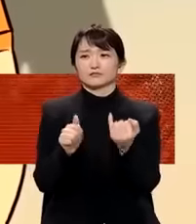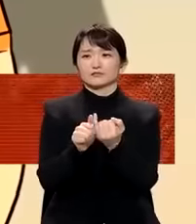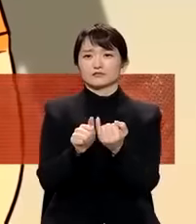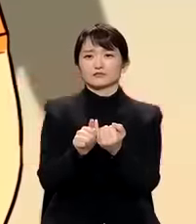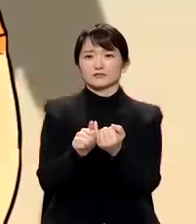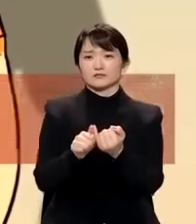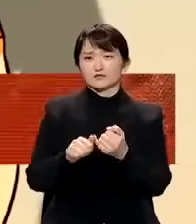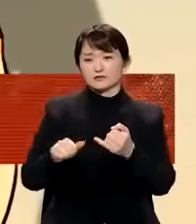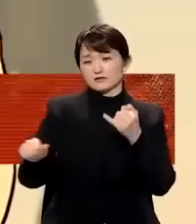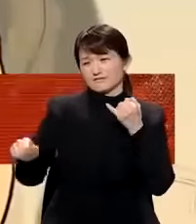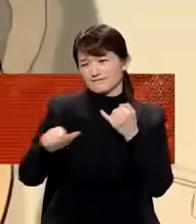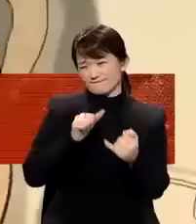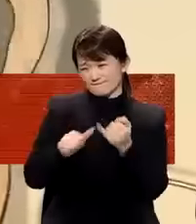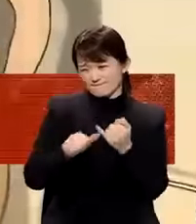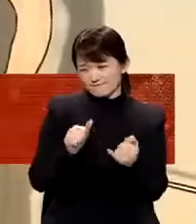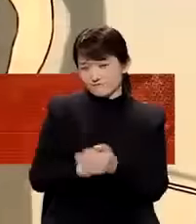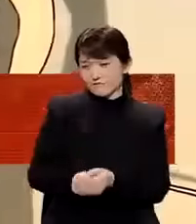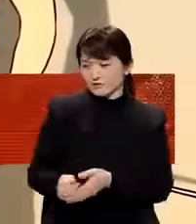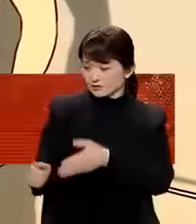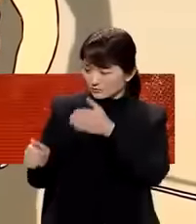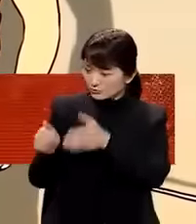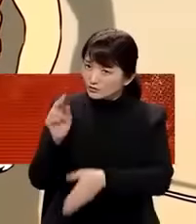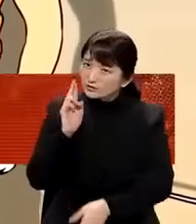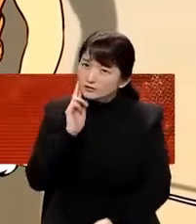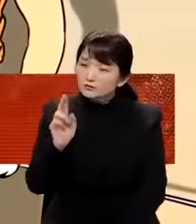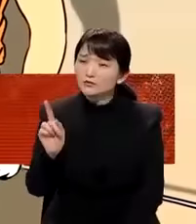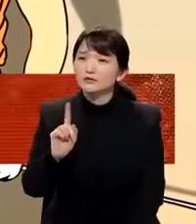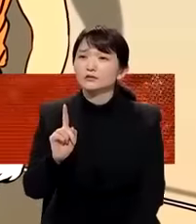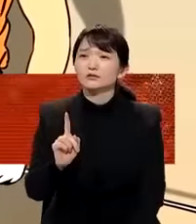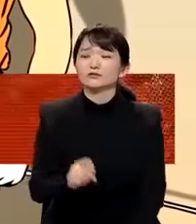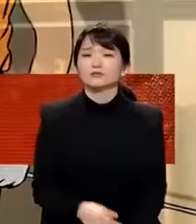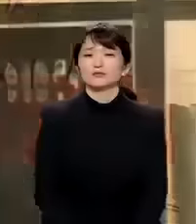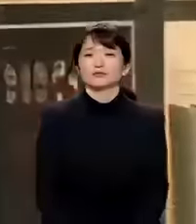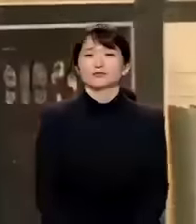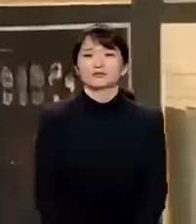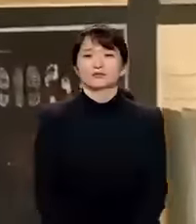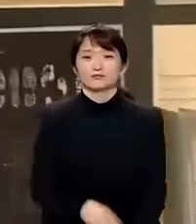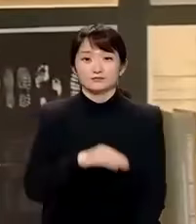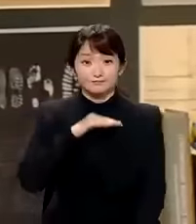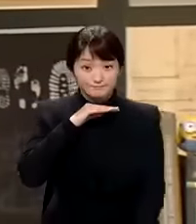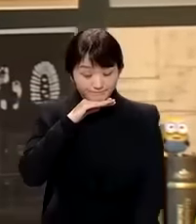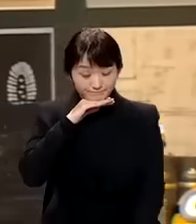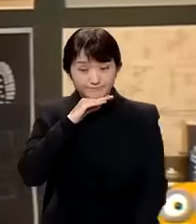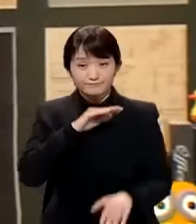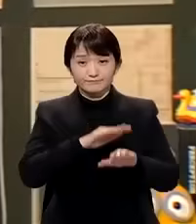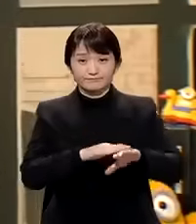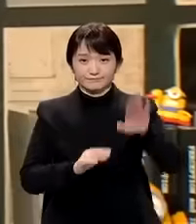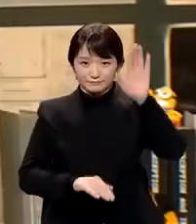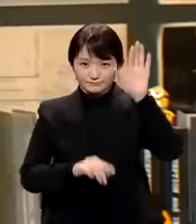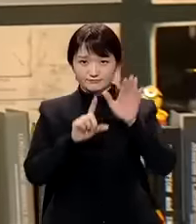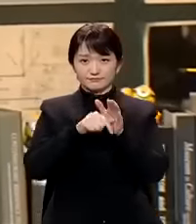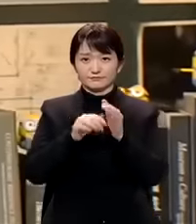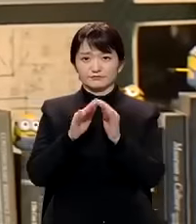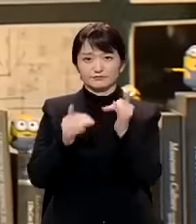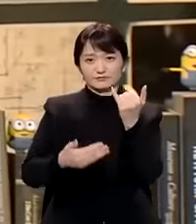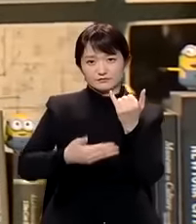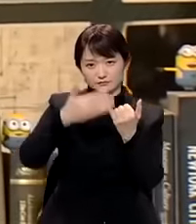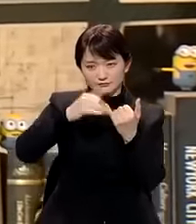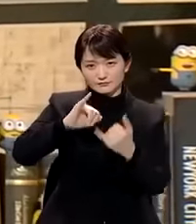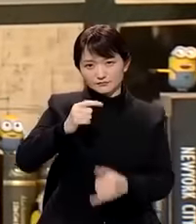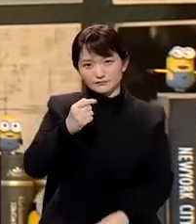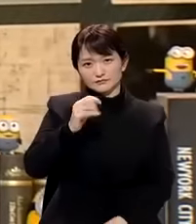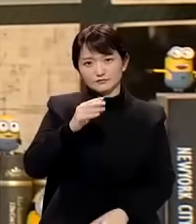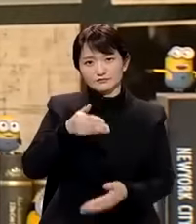정말 지나친 부탁을 하는 거냐면서 사연 보내주셨습니다 자 그렇군요 자 기다리고 기다리셨던 부처 핸즈업 타임 유튜브 JTB 뉴스